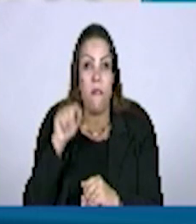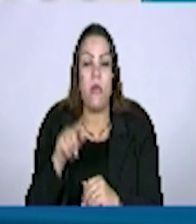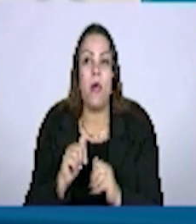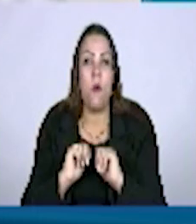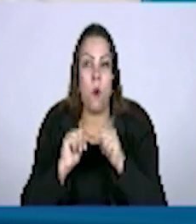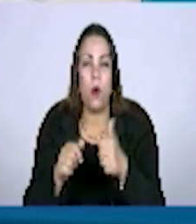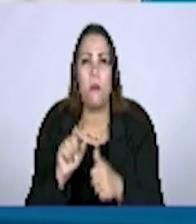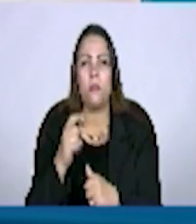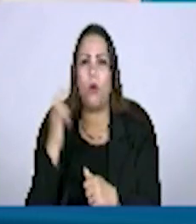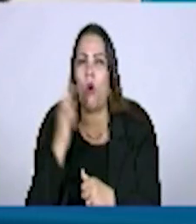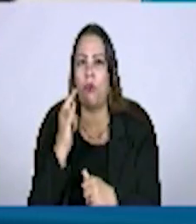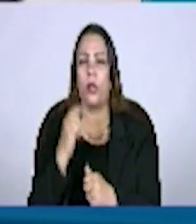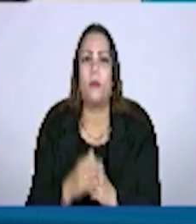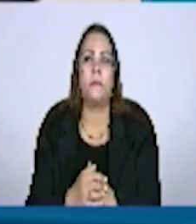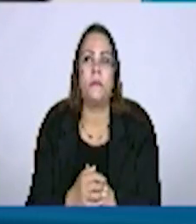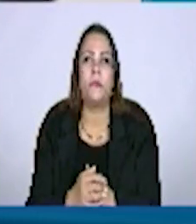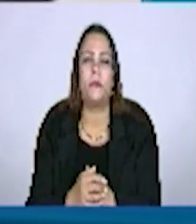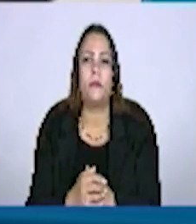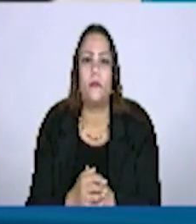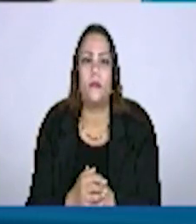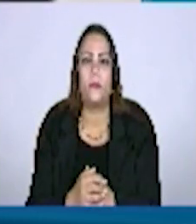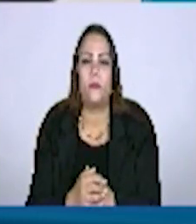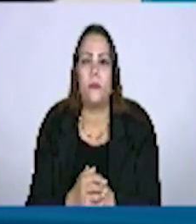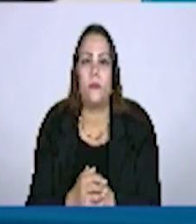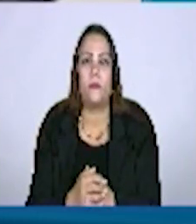مبادره من حوالي 10 ايام اا